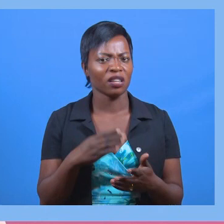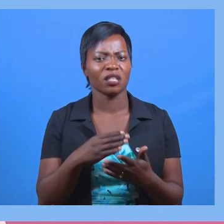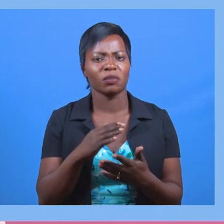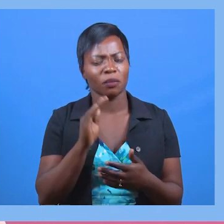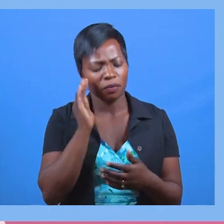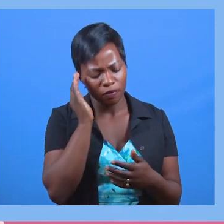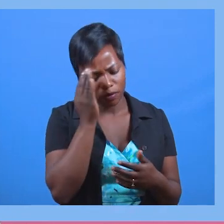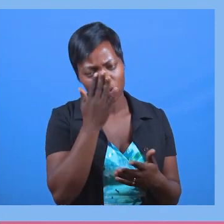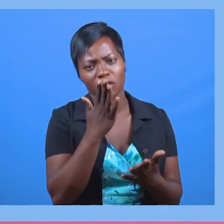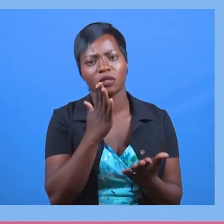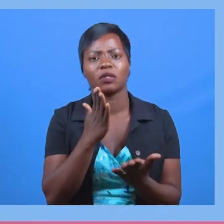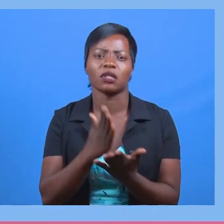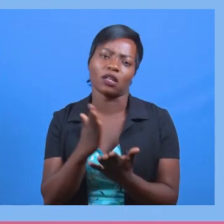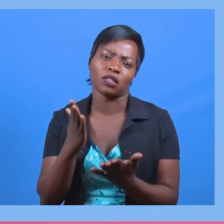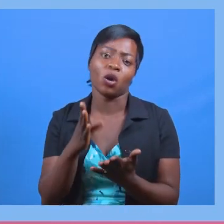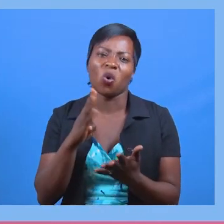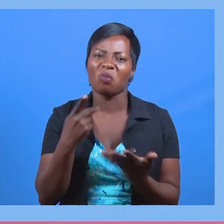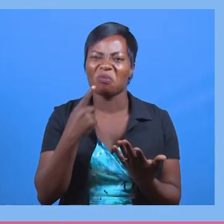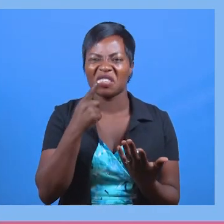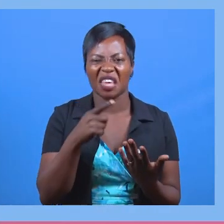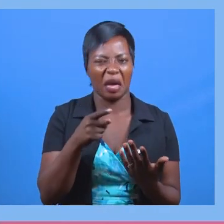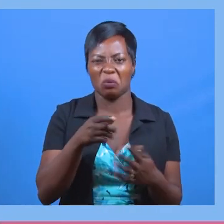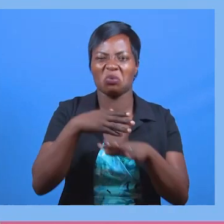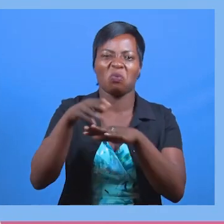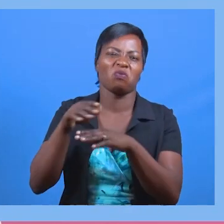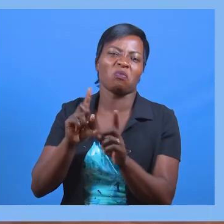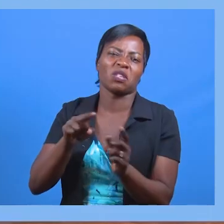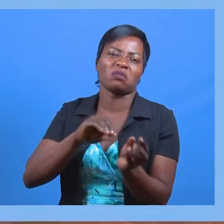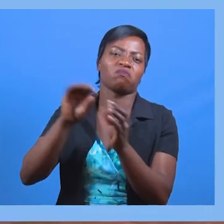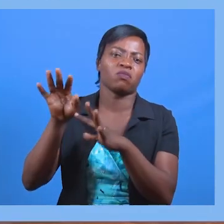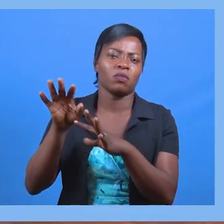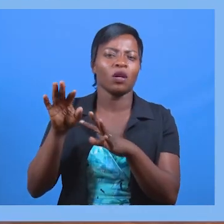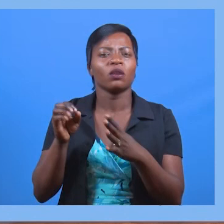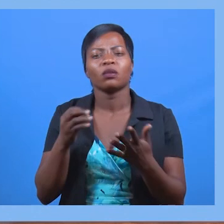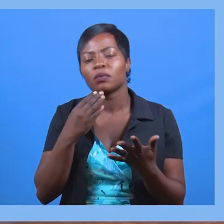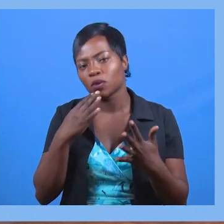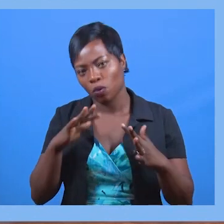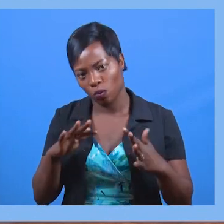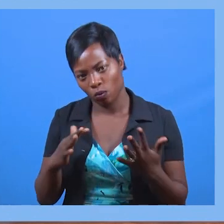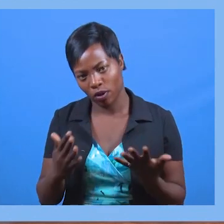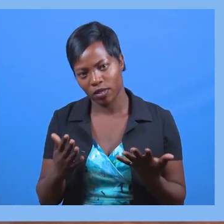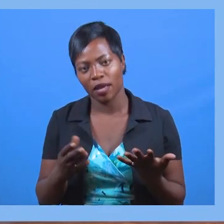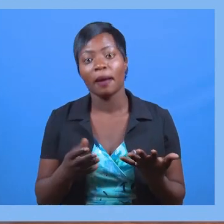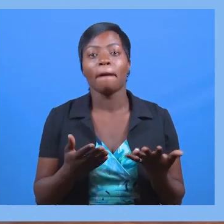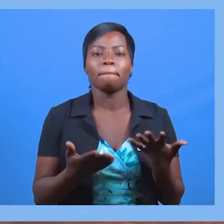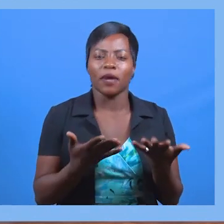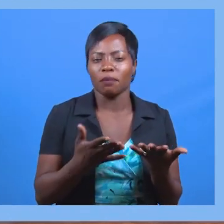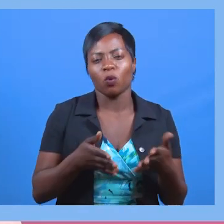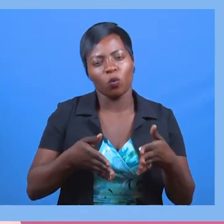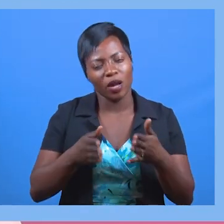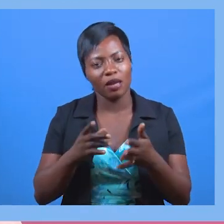pamabvunziro kana kuti hatisi kumuda pamusha wedu. Saka ndoda kutsindidza kuti zviri